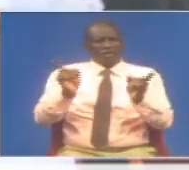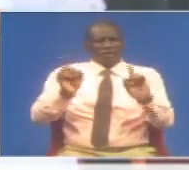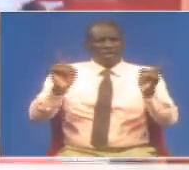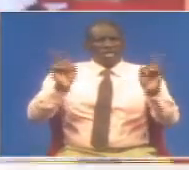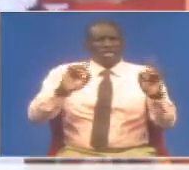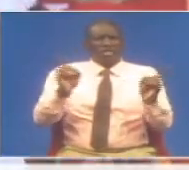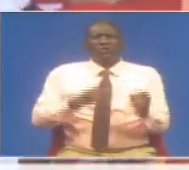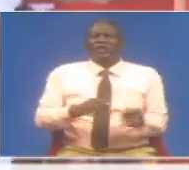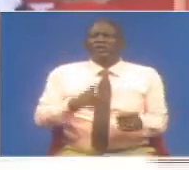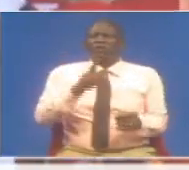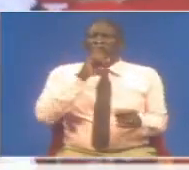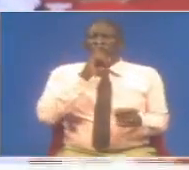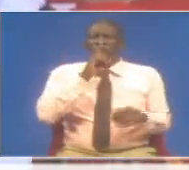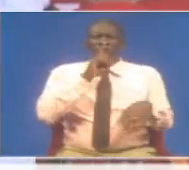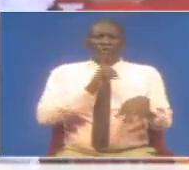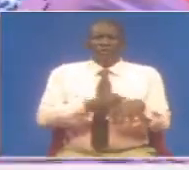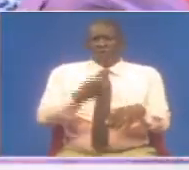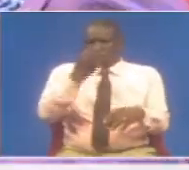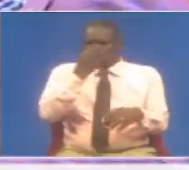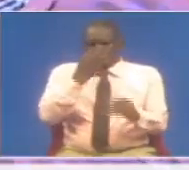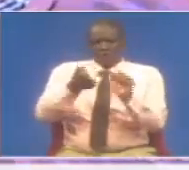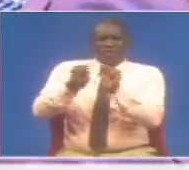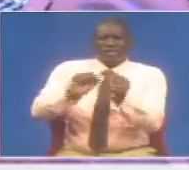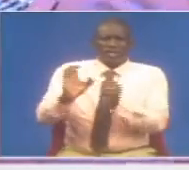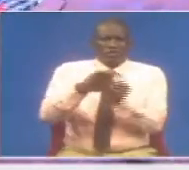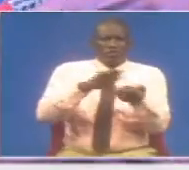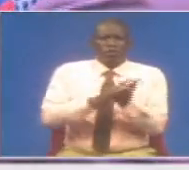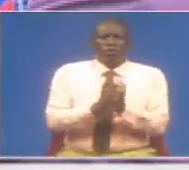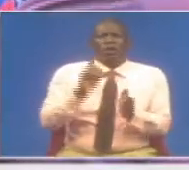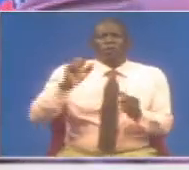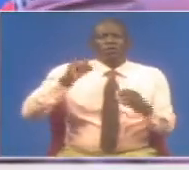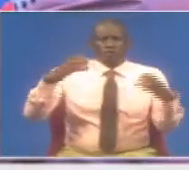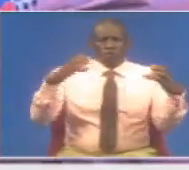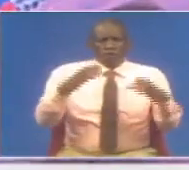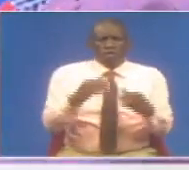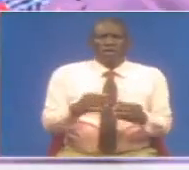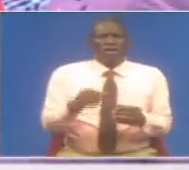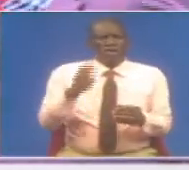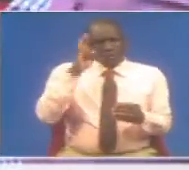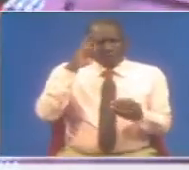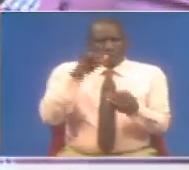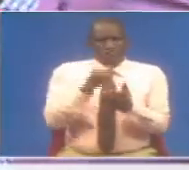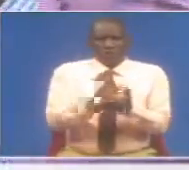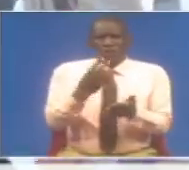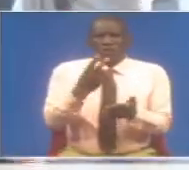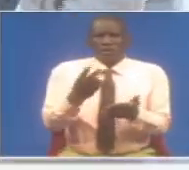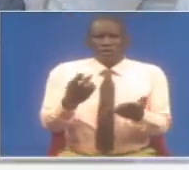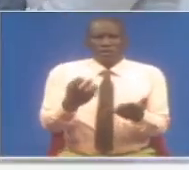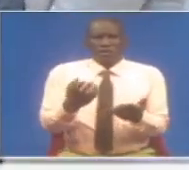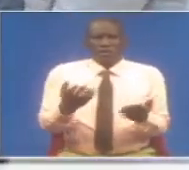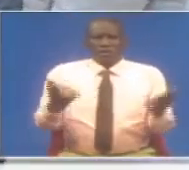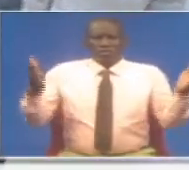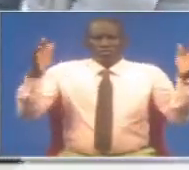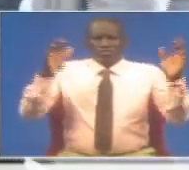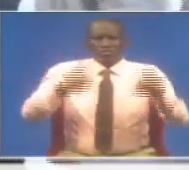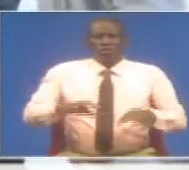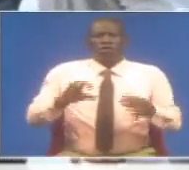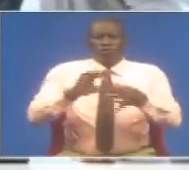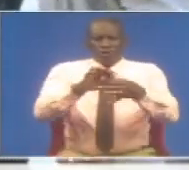taifa kuwa la utawala wa chama kimoja. Itakumbukwa kumeshuhudiwa kubomoka kwa mnara wa Azimio